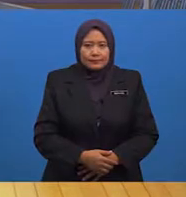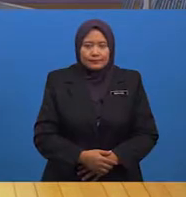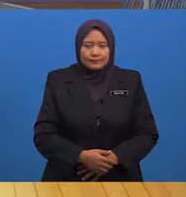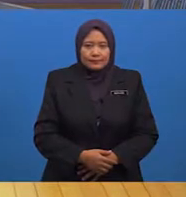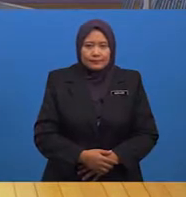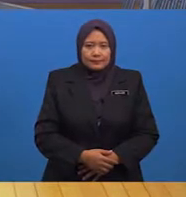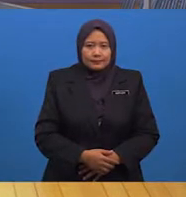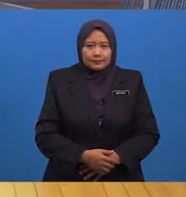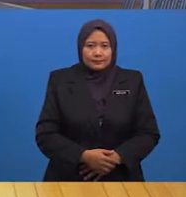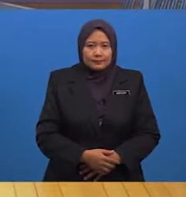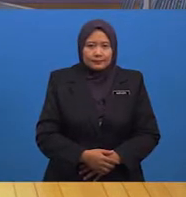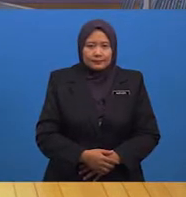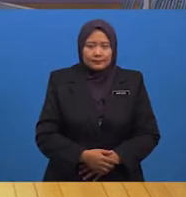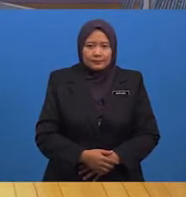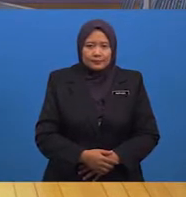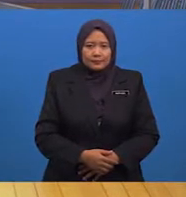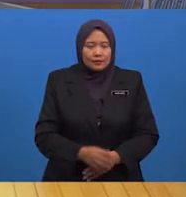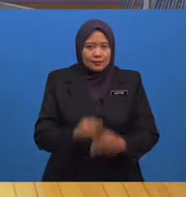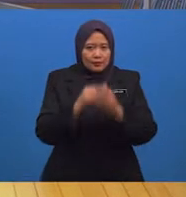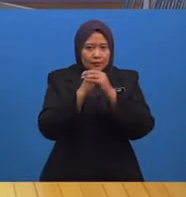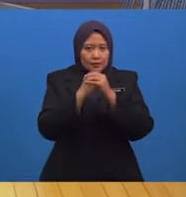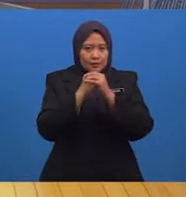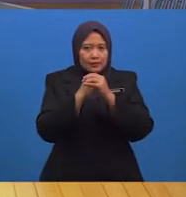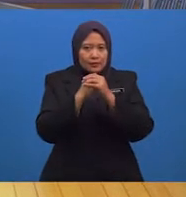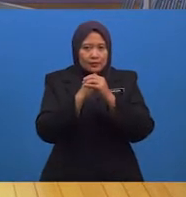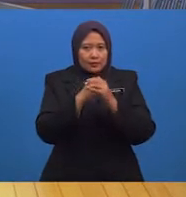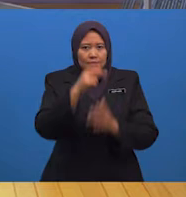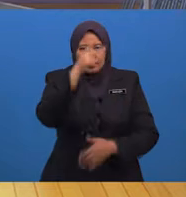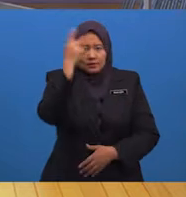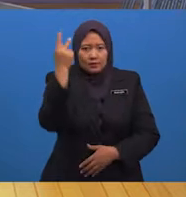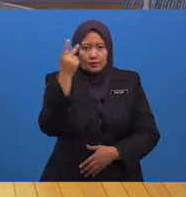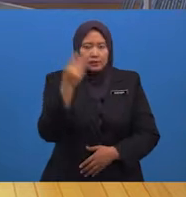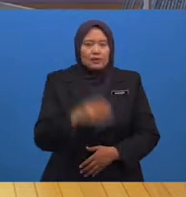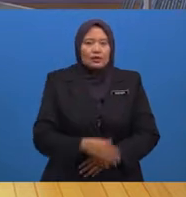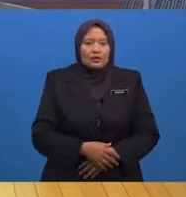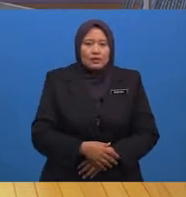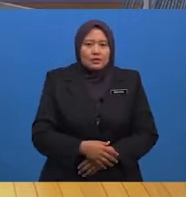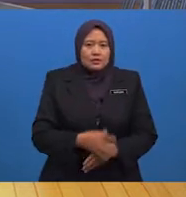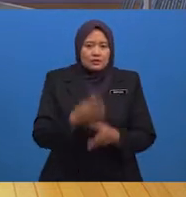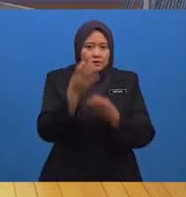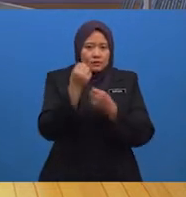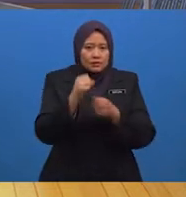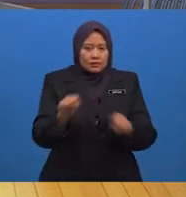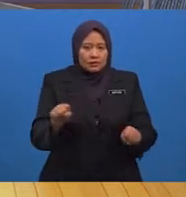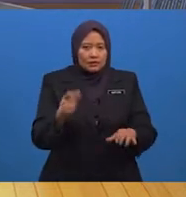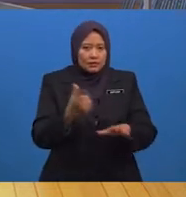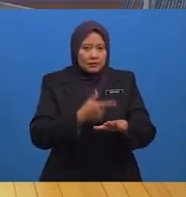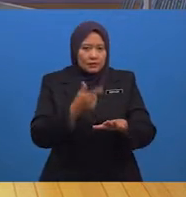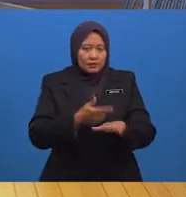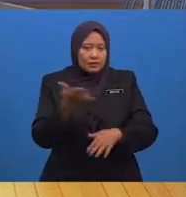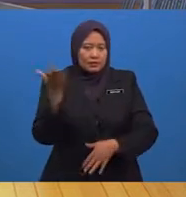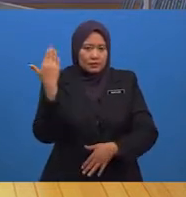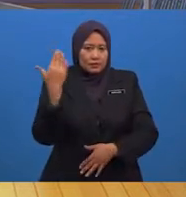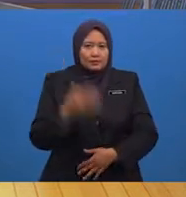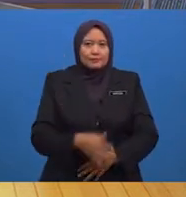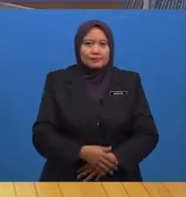Murid-murid yang cikgu sayangi, tahniah kerana berjaya menyiapkan latihan pengukuhan bagi drama ini.